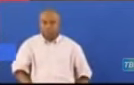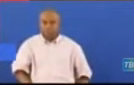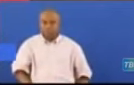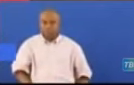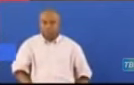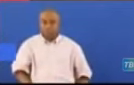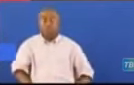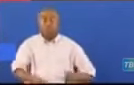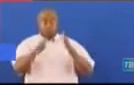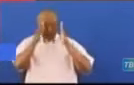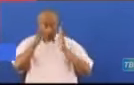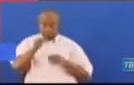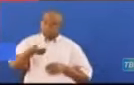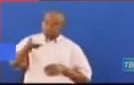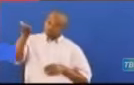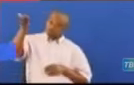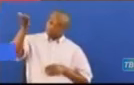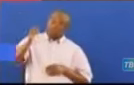Mheshimiwa speaker